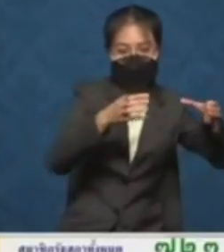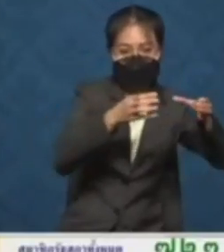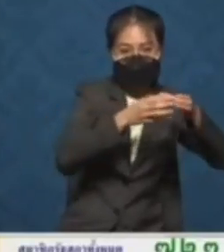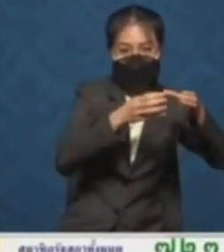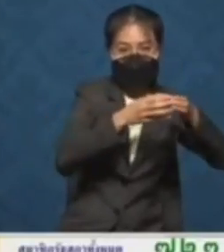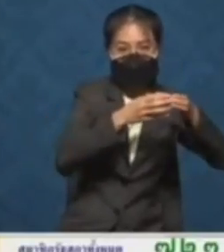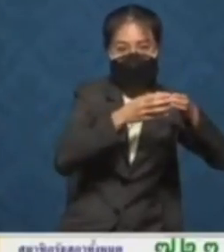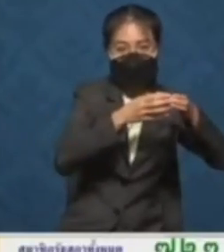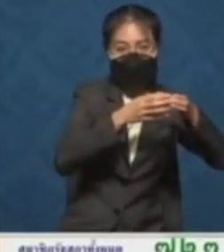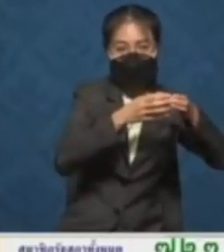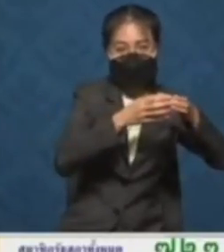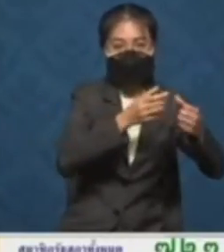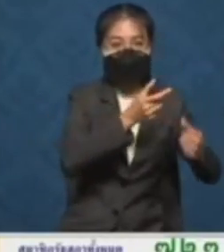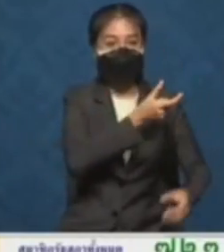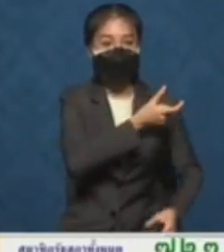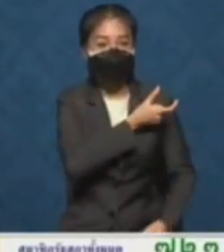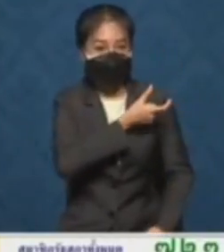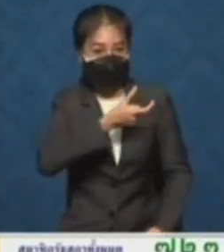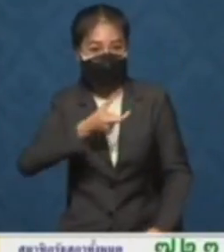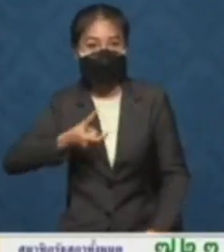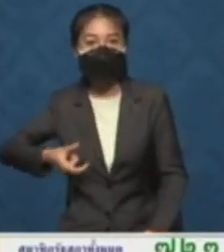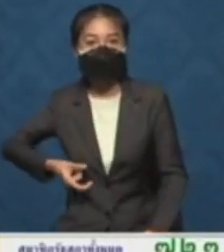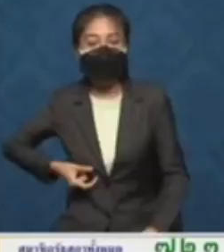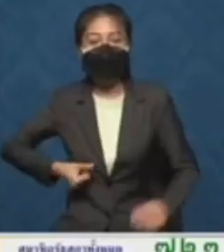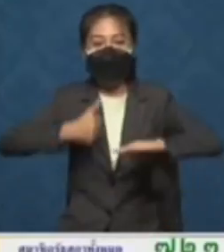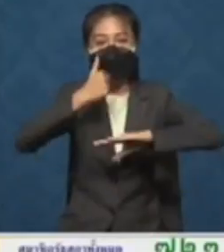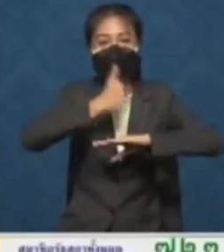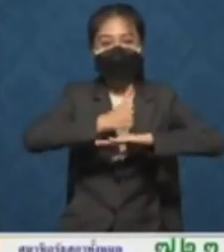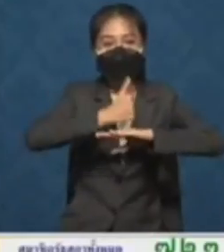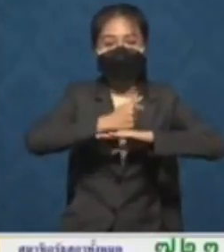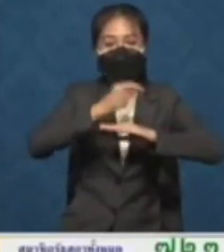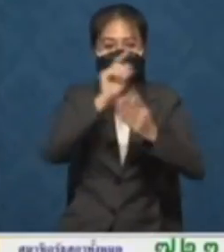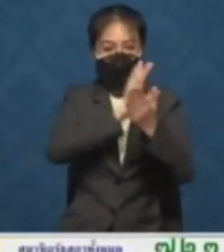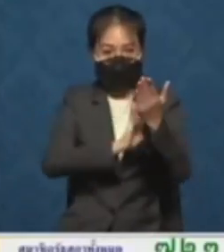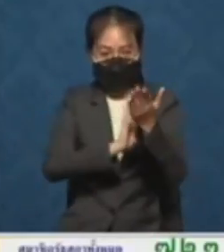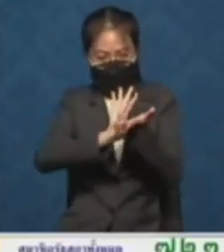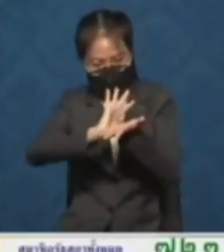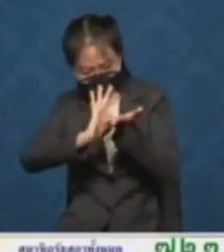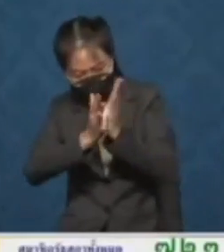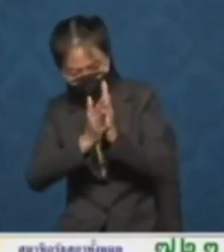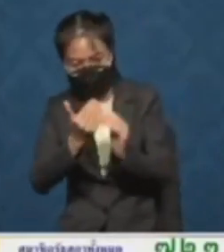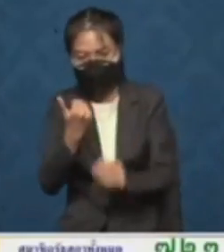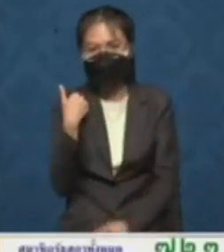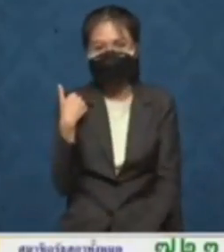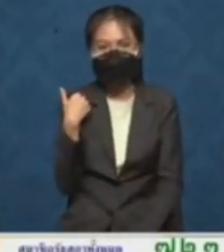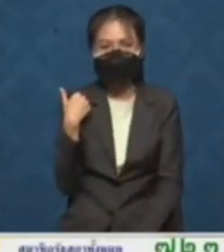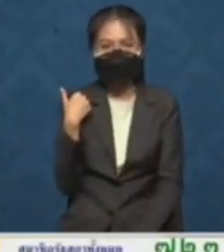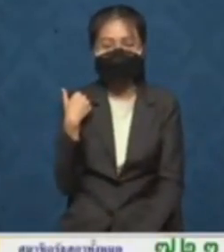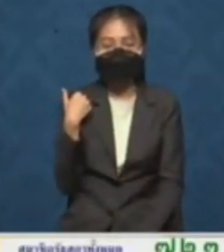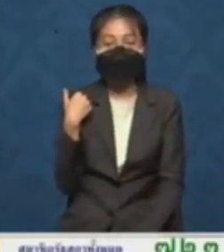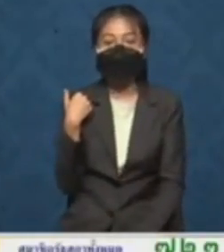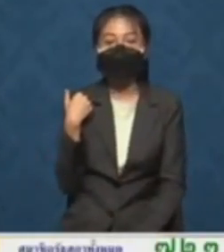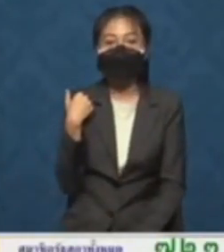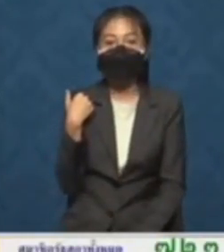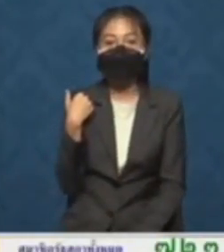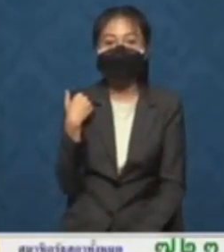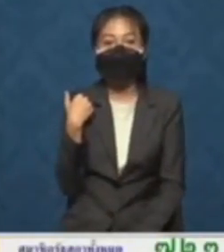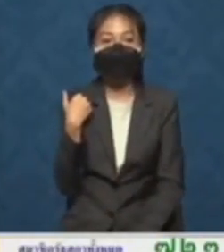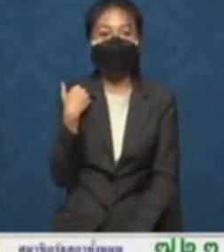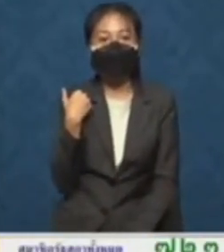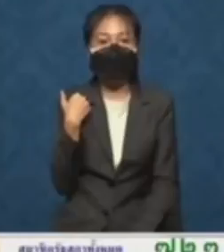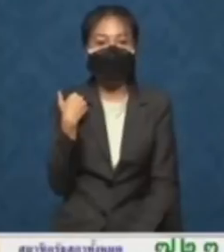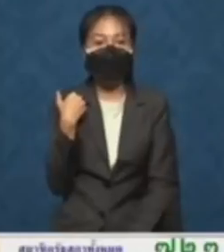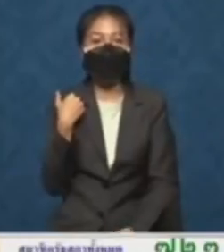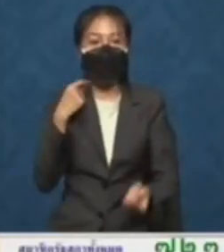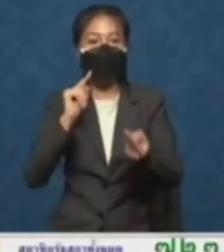องค์สถาบันที่เป็นประมุขของประเทศจะเปลี่ยนไปหรือไม่การให้สภ